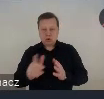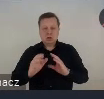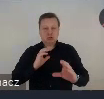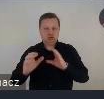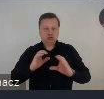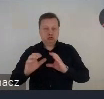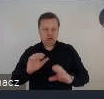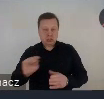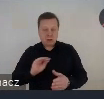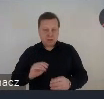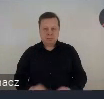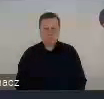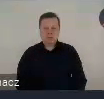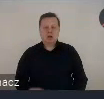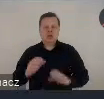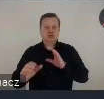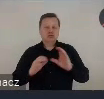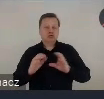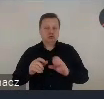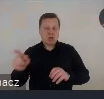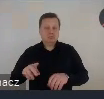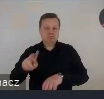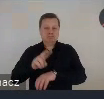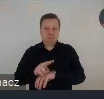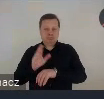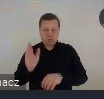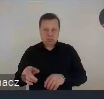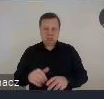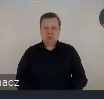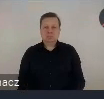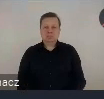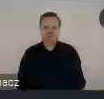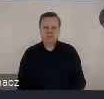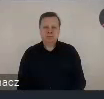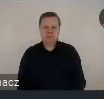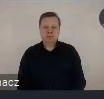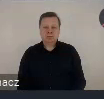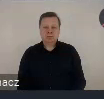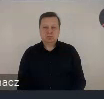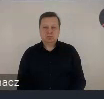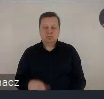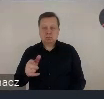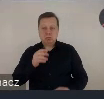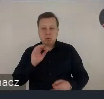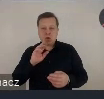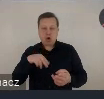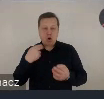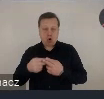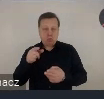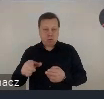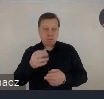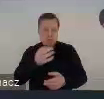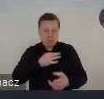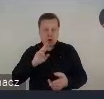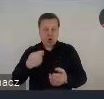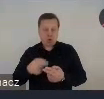czacie. Czat będzie moderowany. Na tym czasie, czacie będą się pojawiały odpowiedzi na te pytania. Z